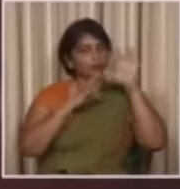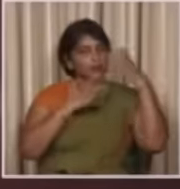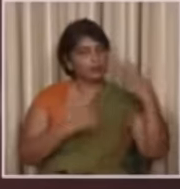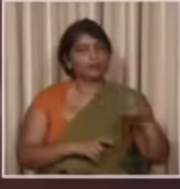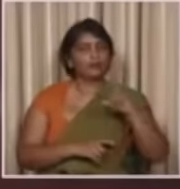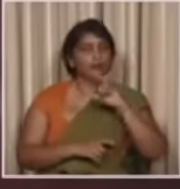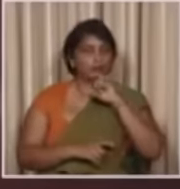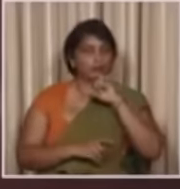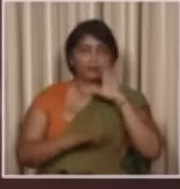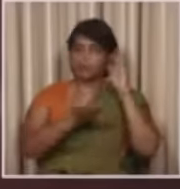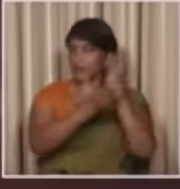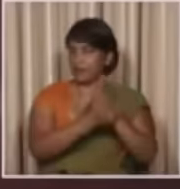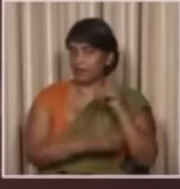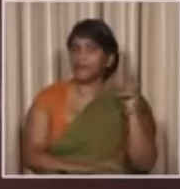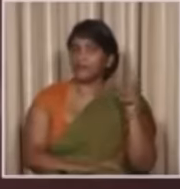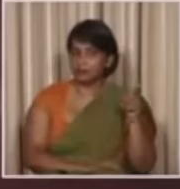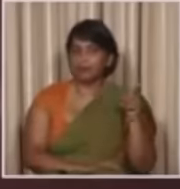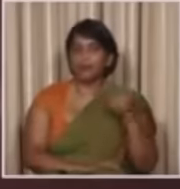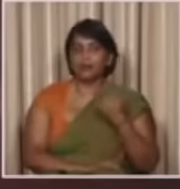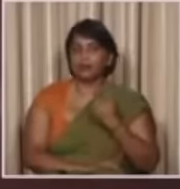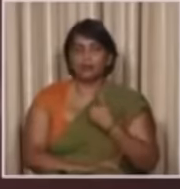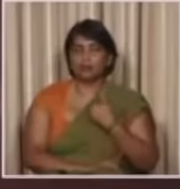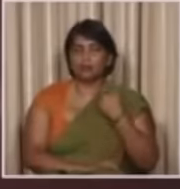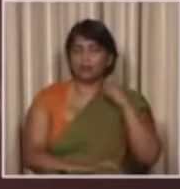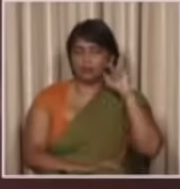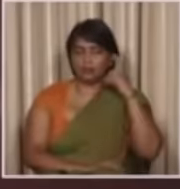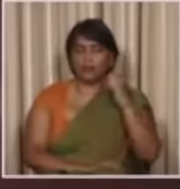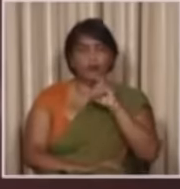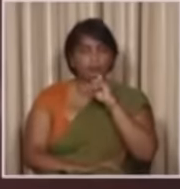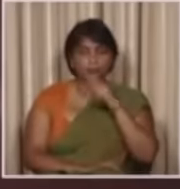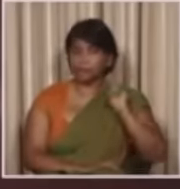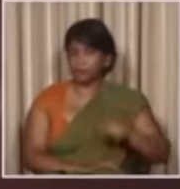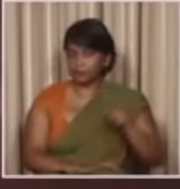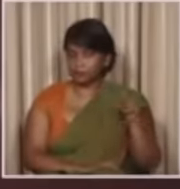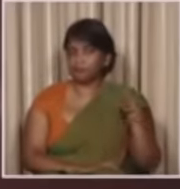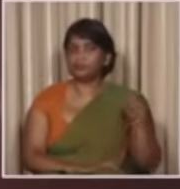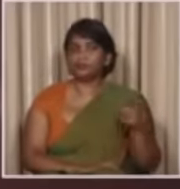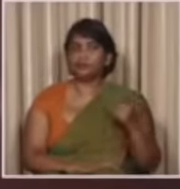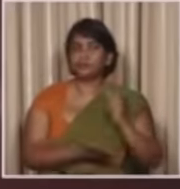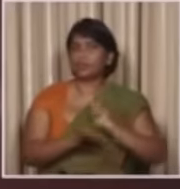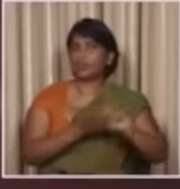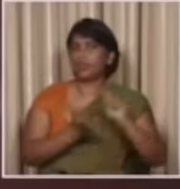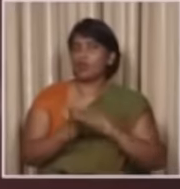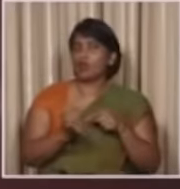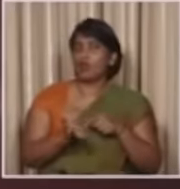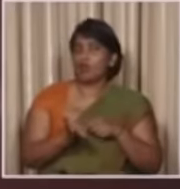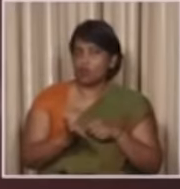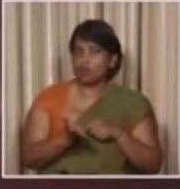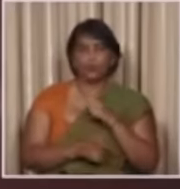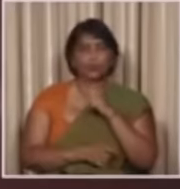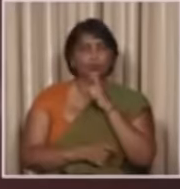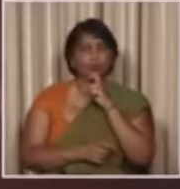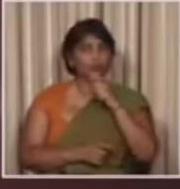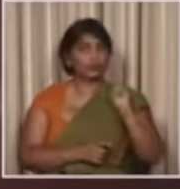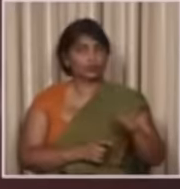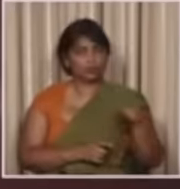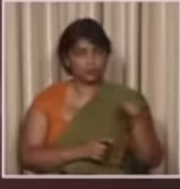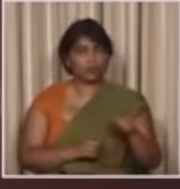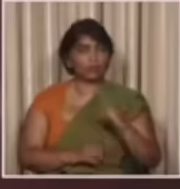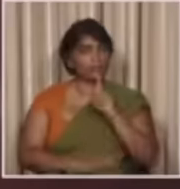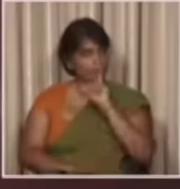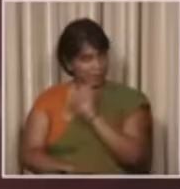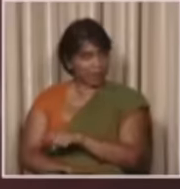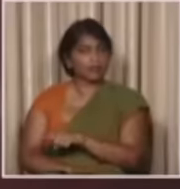උසාවියේ කරුණ ටික තියෙනවා. ඒත් අපි කොතනකවත් දන්නේ නැහැ උසාවියේ විනිසුරුවරු මොනාද ලිව්වේ, උසාවියේ විනිසුරුවරු මෙතුමාට